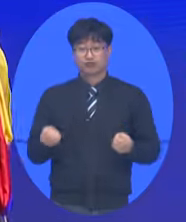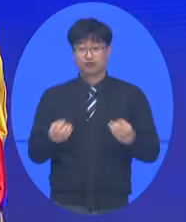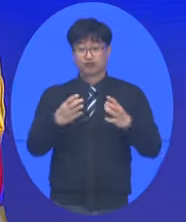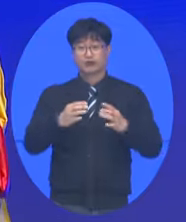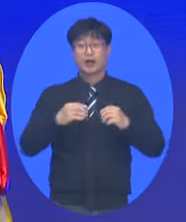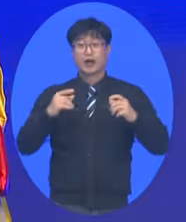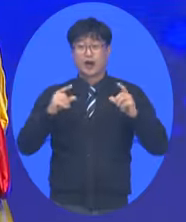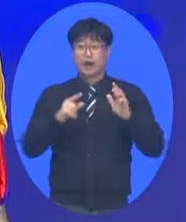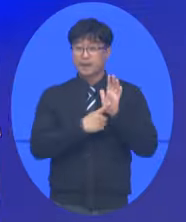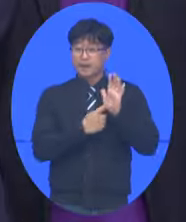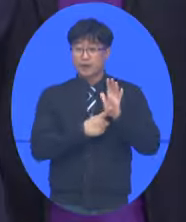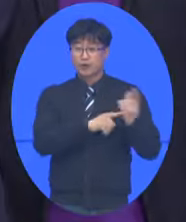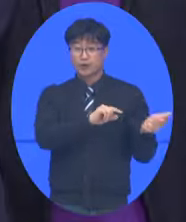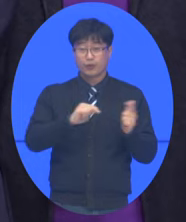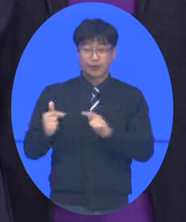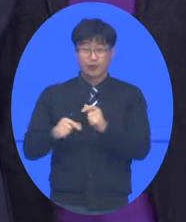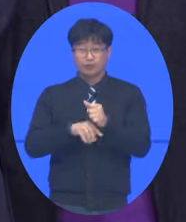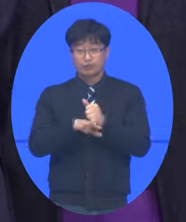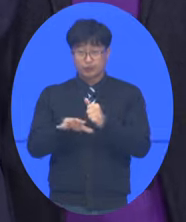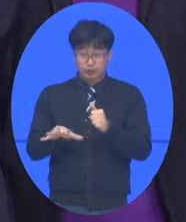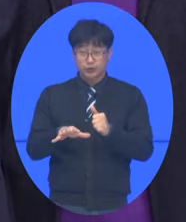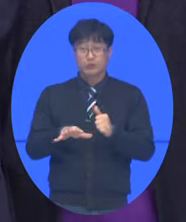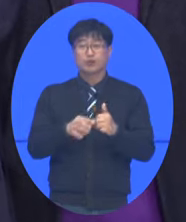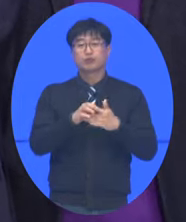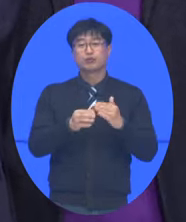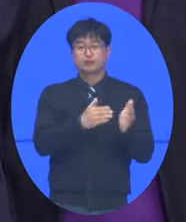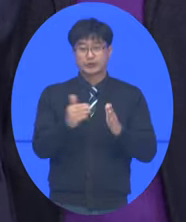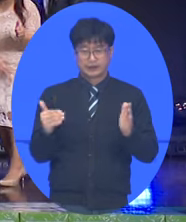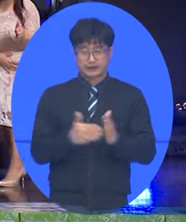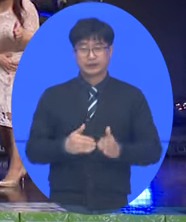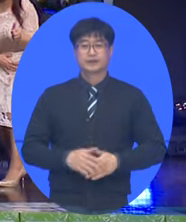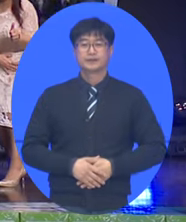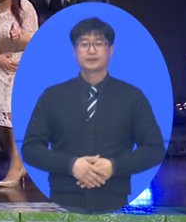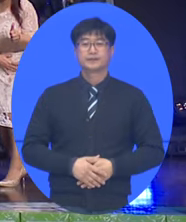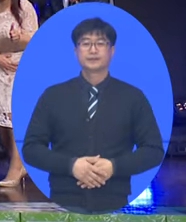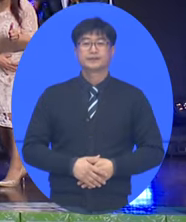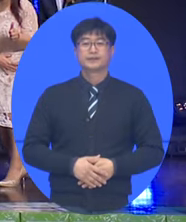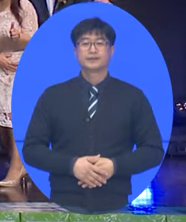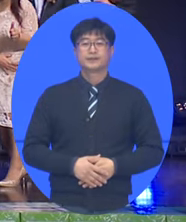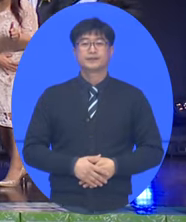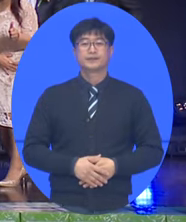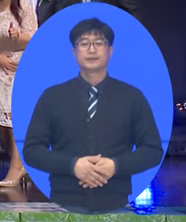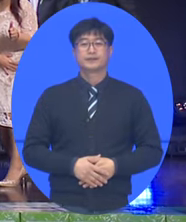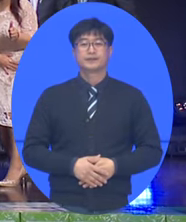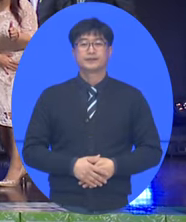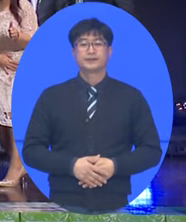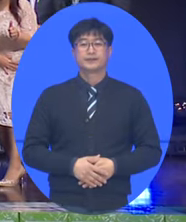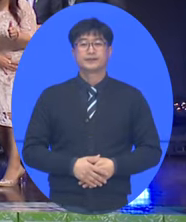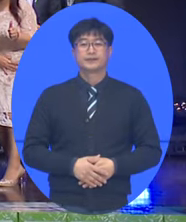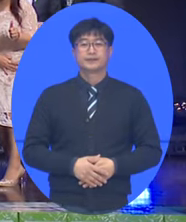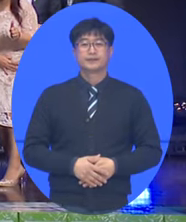전통시장 상인들을 격려하기 위한 다양한 프로그램들이 마련됐습니다. GTV 뉴스 이슬비입니다.